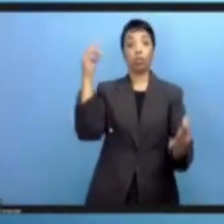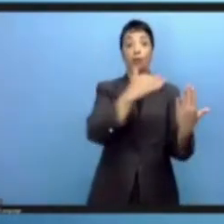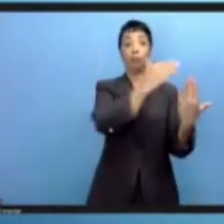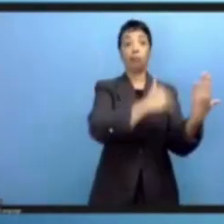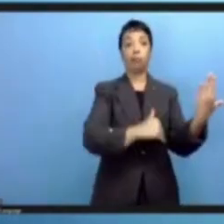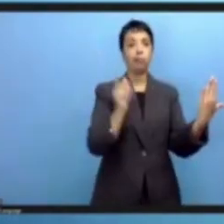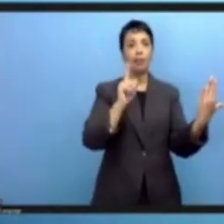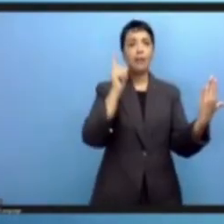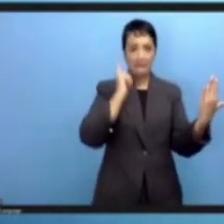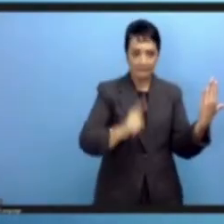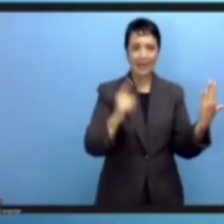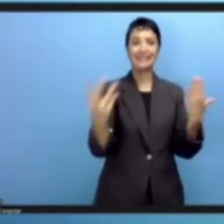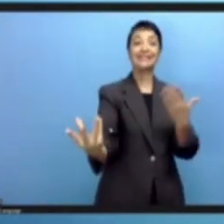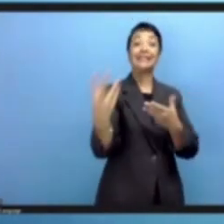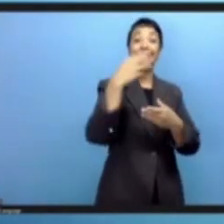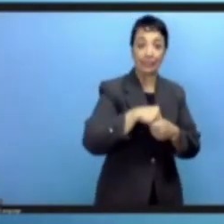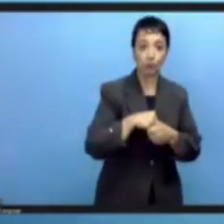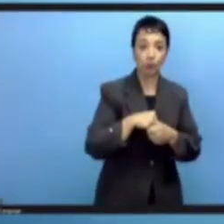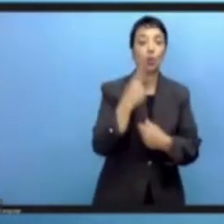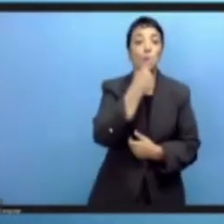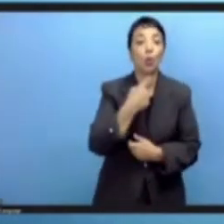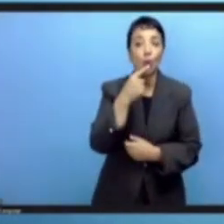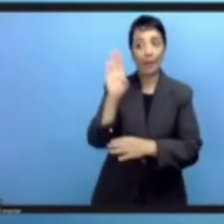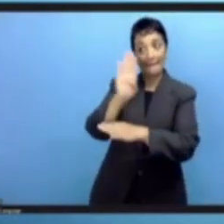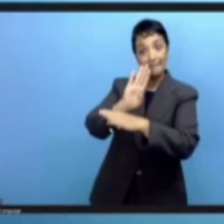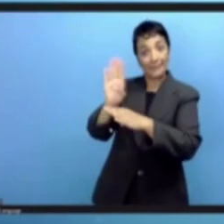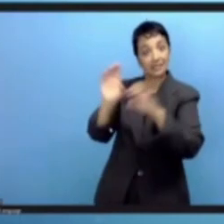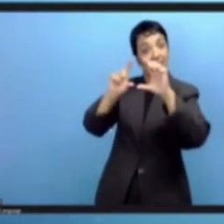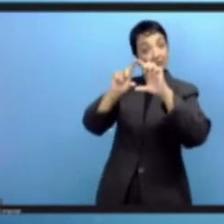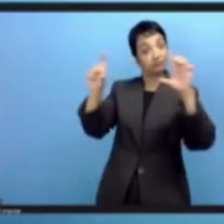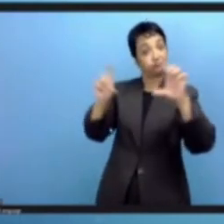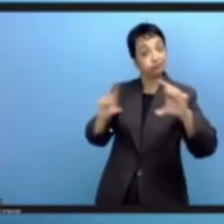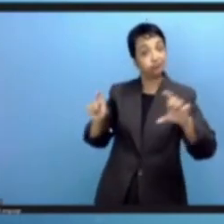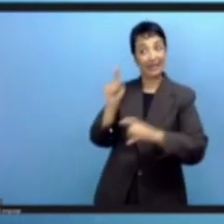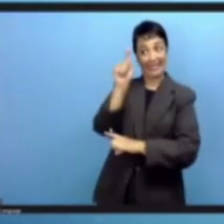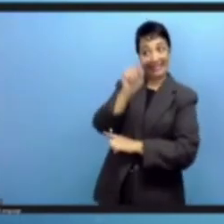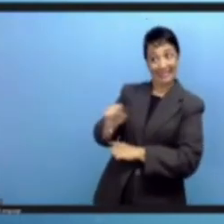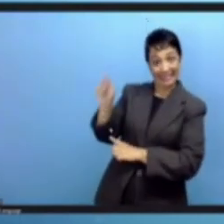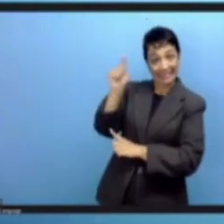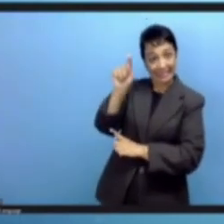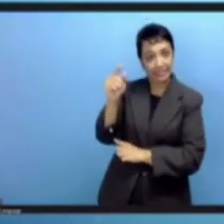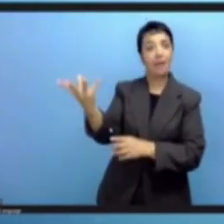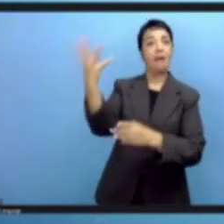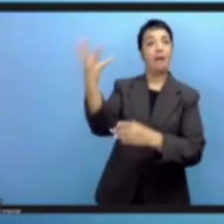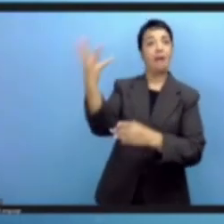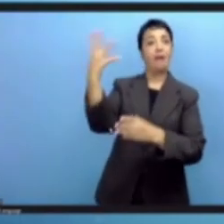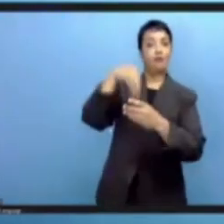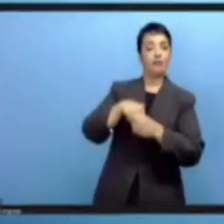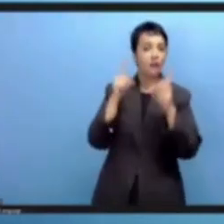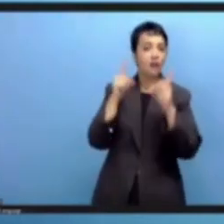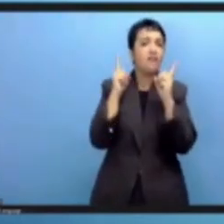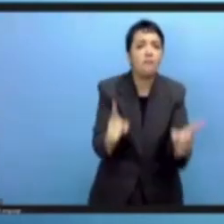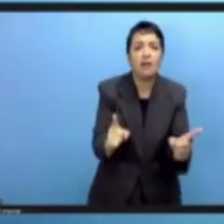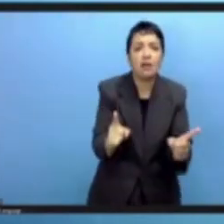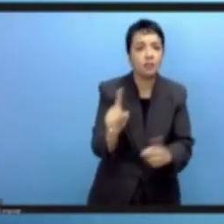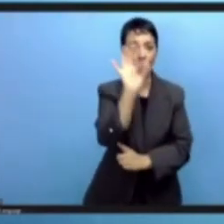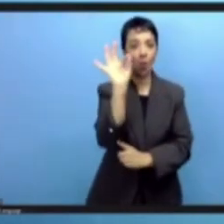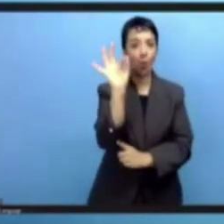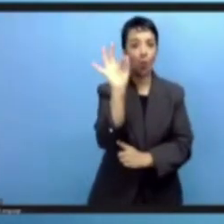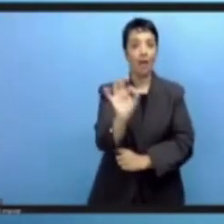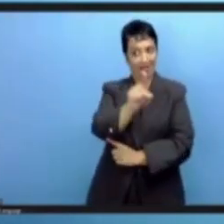lesquels notre déclaration risque d'être lettre morte. C'est bien ces sociétés technologiques ainsi que les opérateurs de plateformes